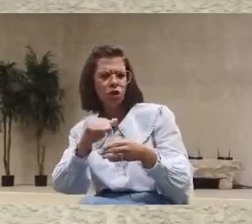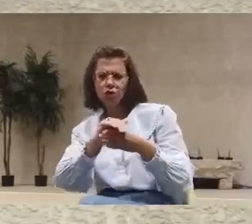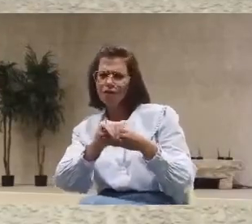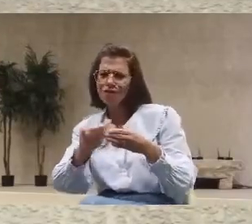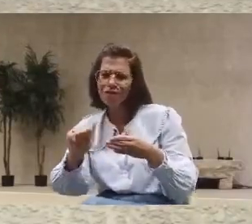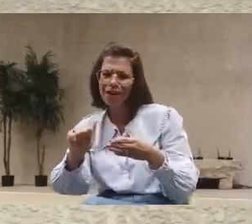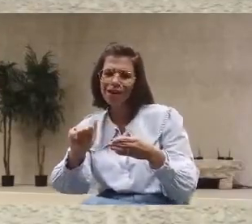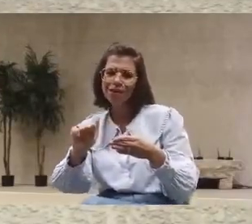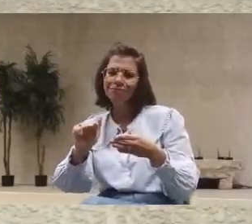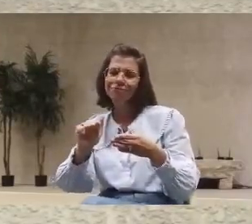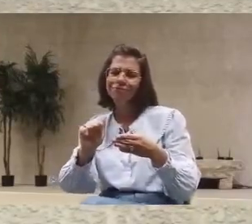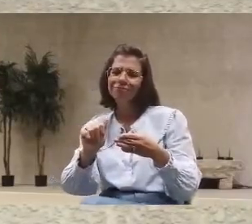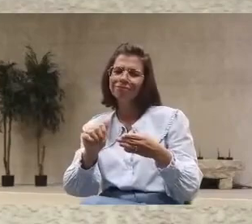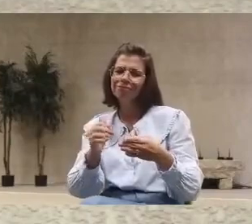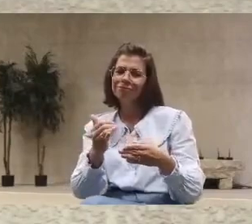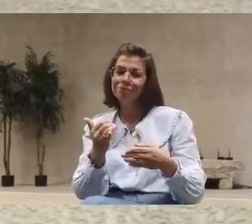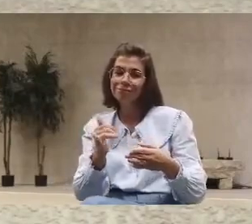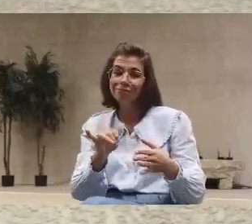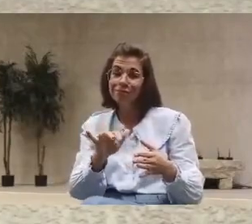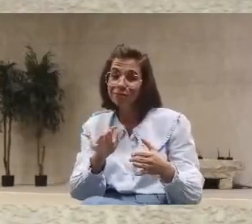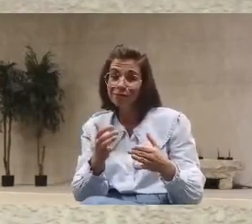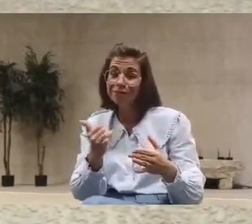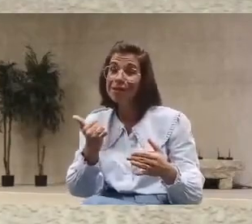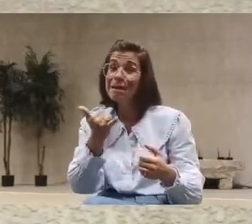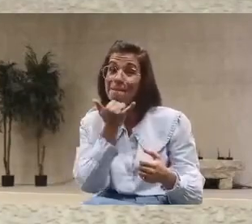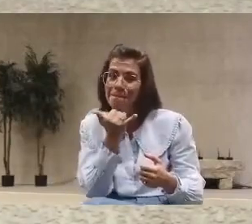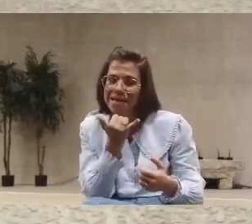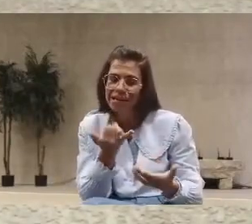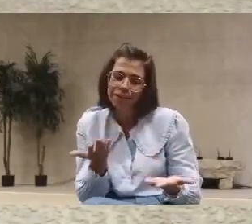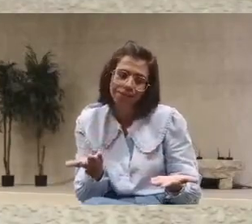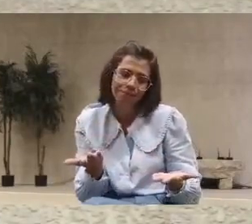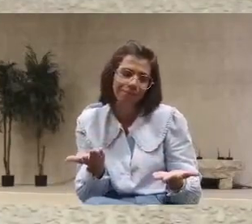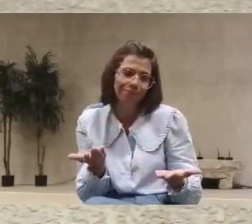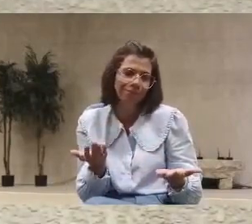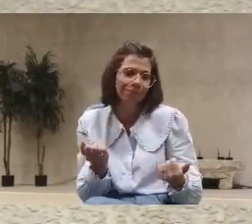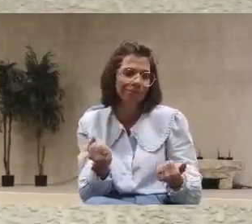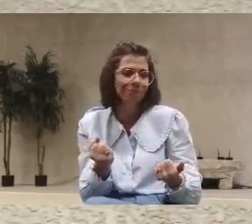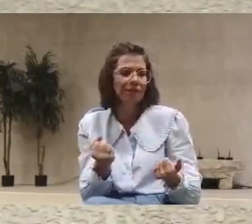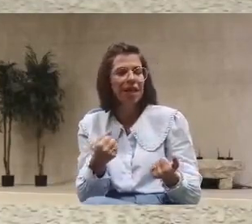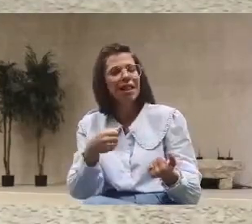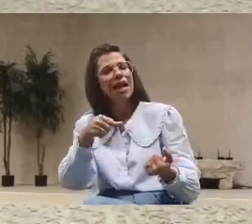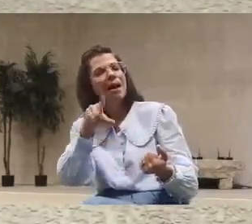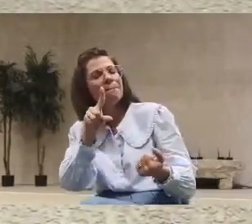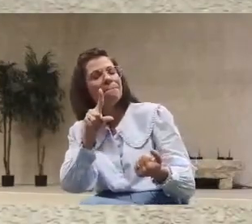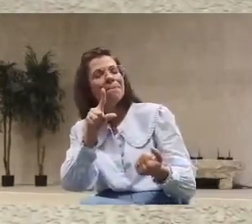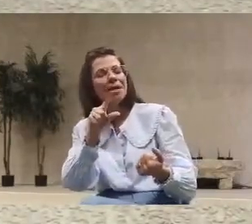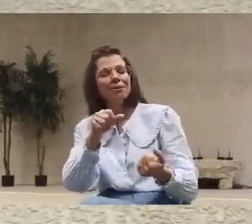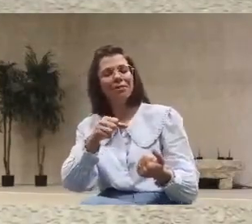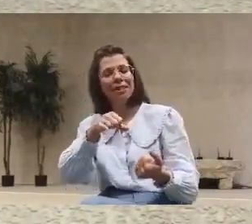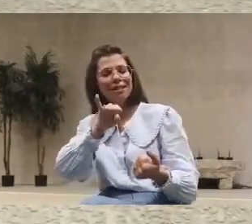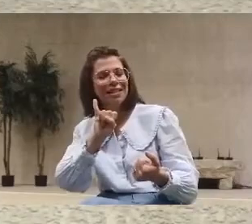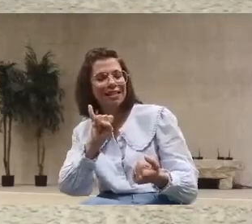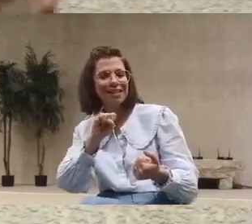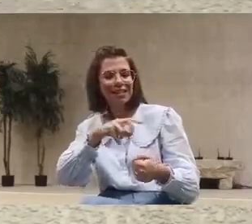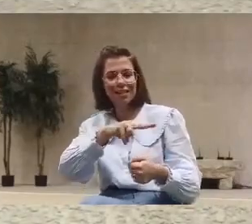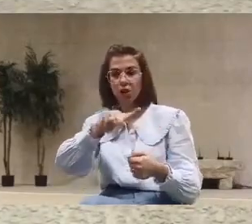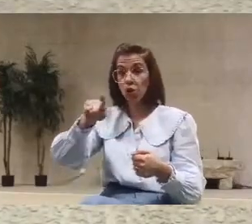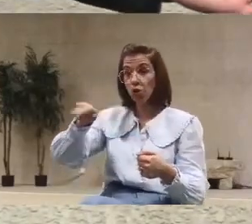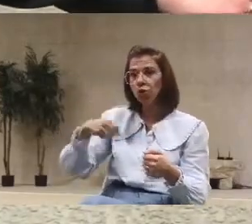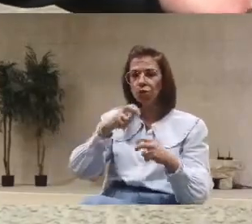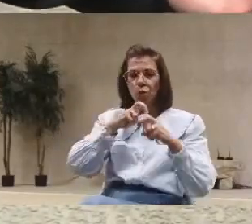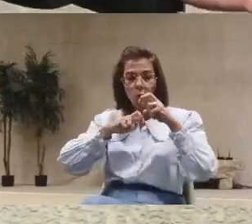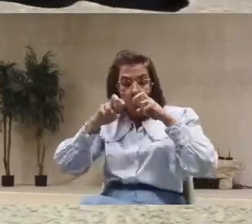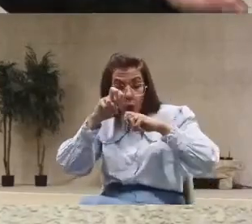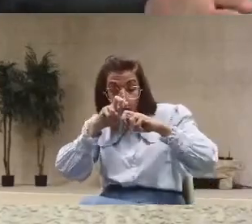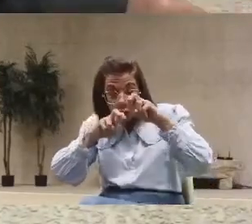qui m'entourent, et plusieurs parmi vous, vous m'avez rendu témoignage de ce qu'en cherchant le royaume de Dieu et sa justice, vous